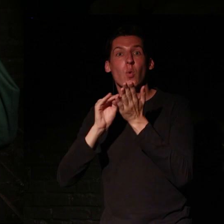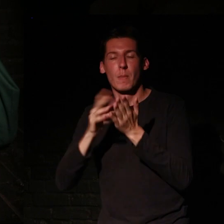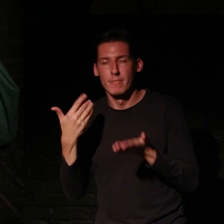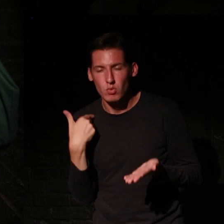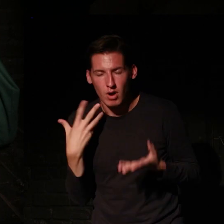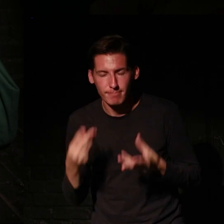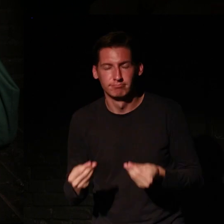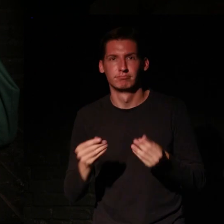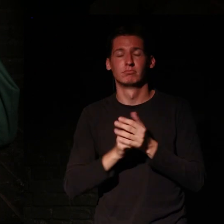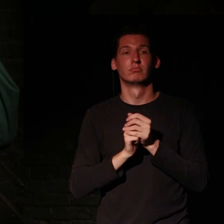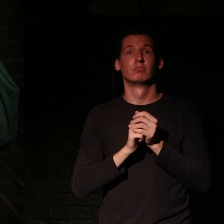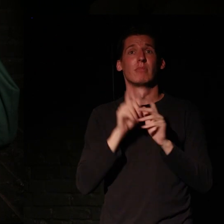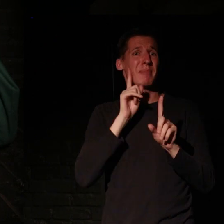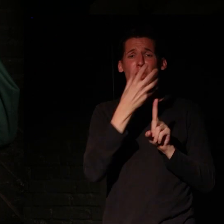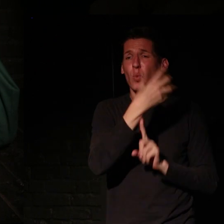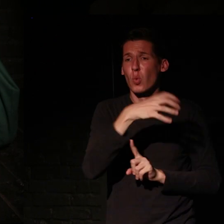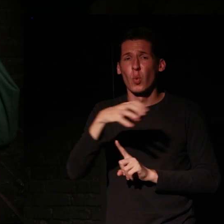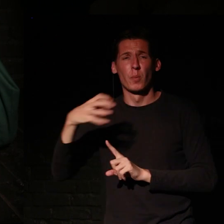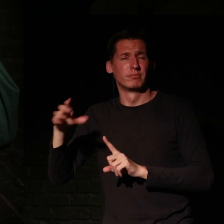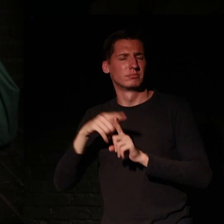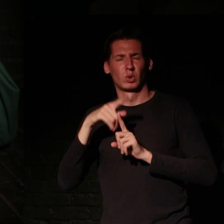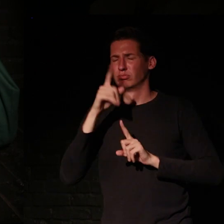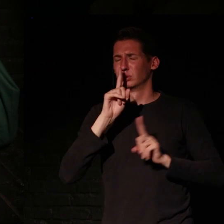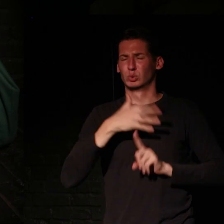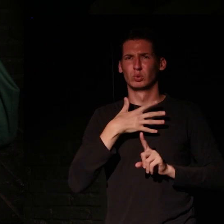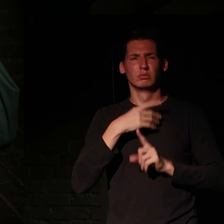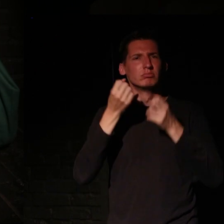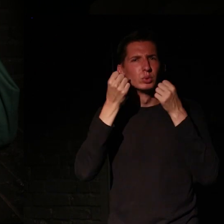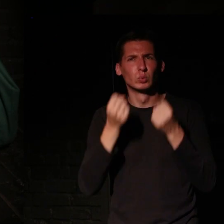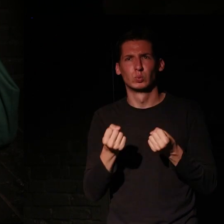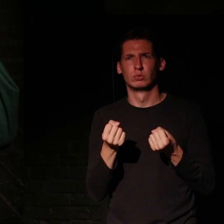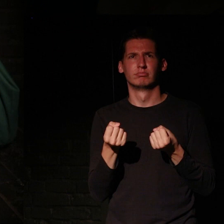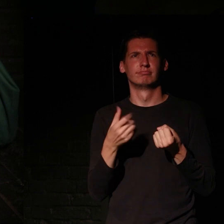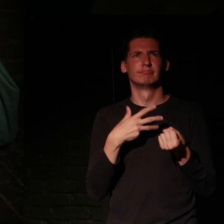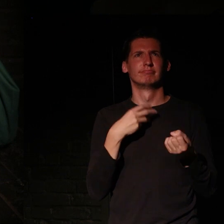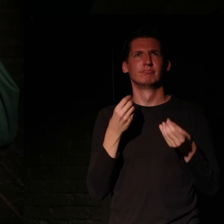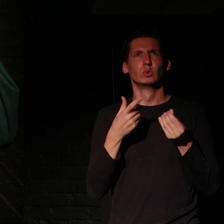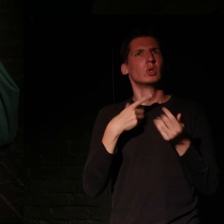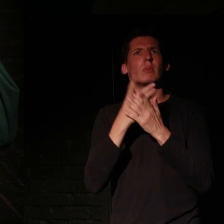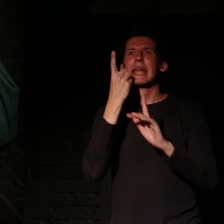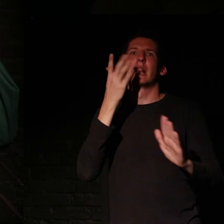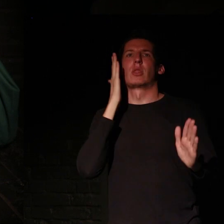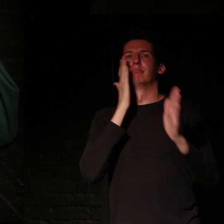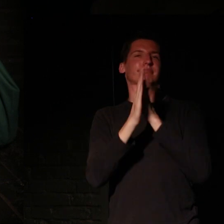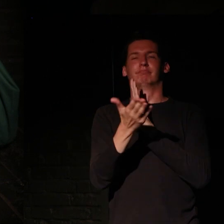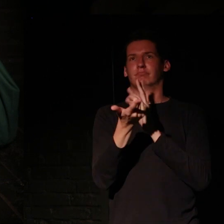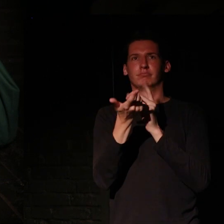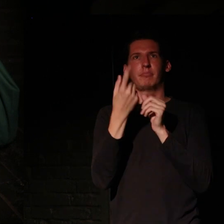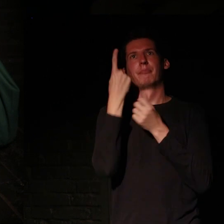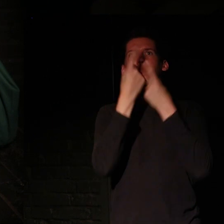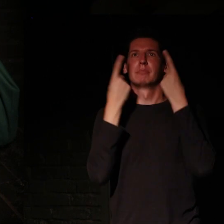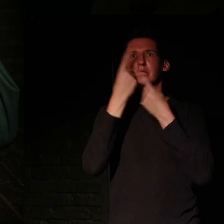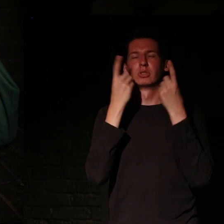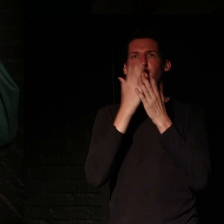doświadczenie. Dlatego jest czasami trudno o taką jedną syntetyczną myśl